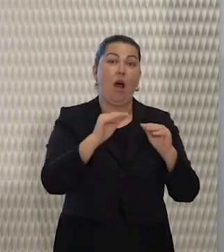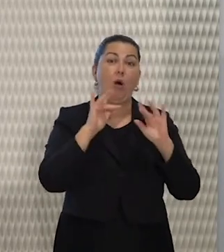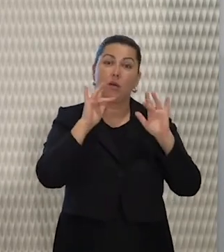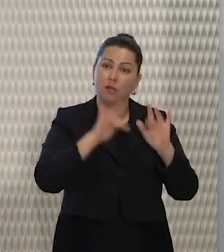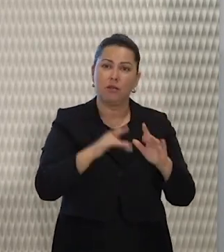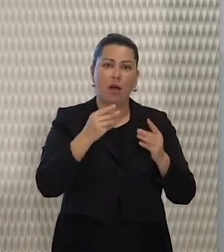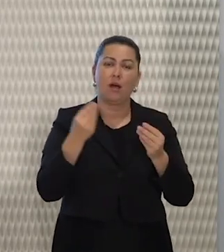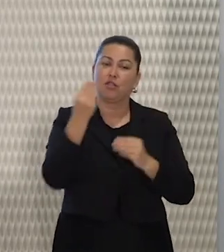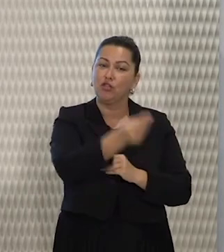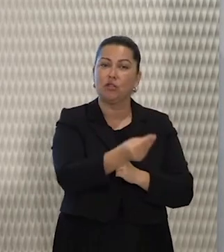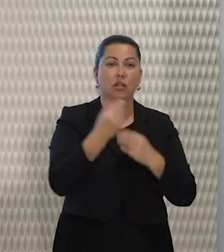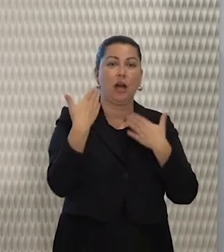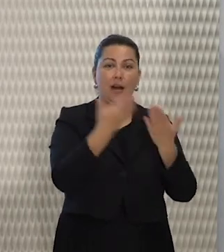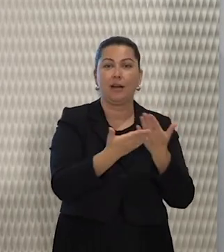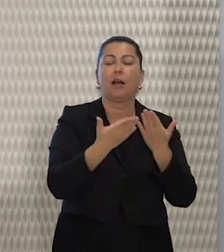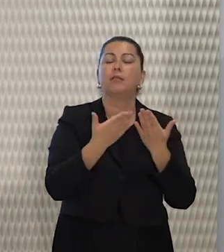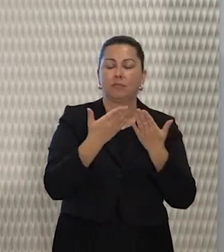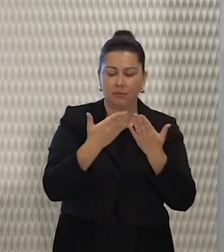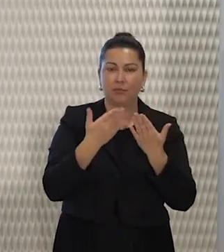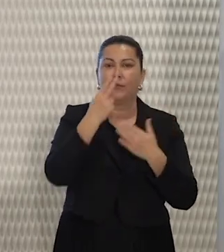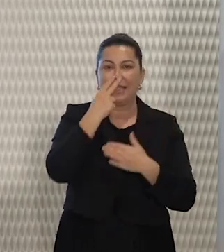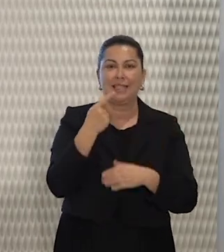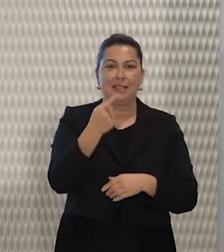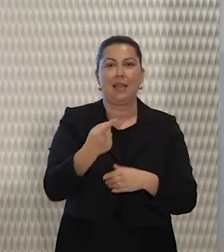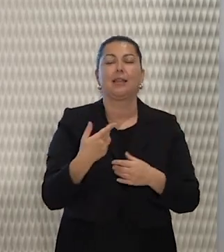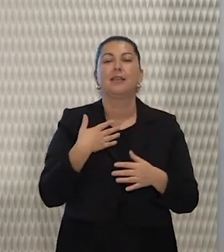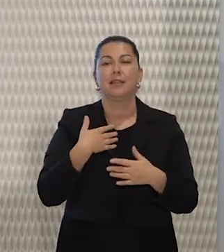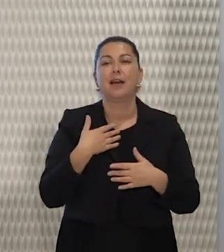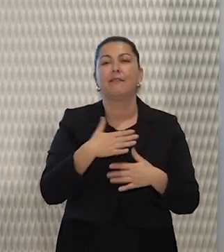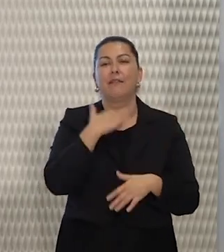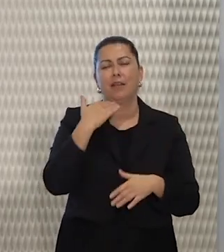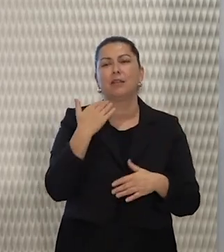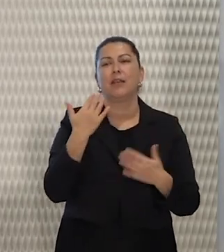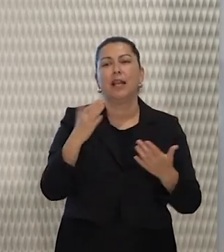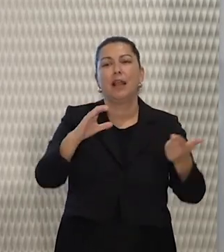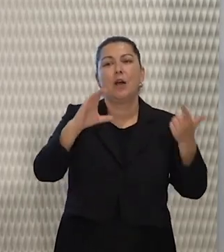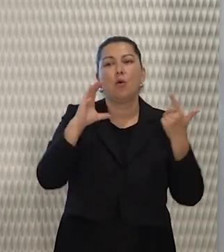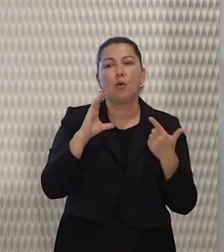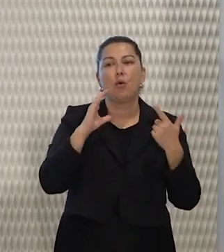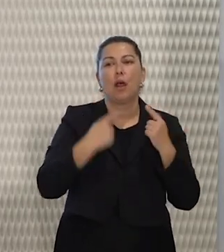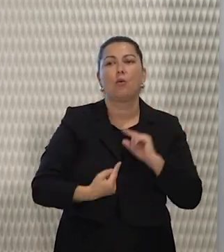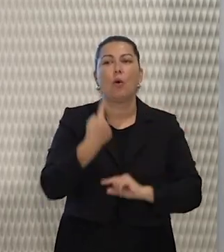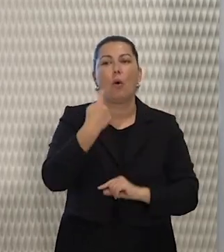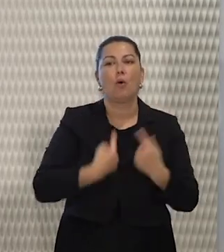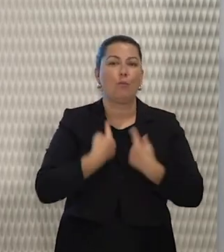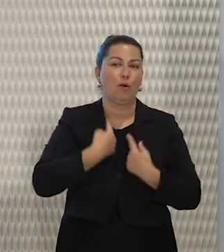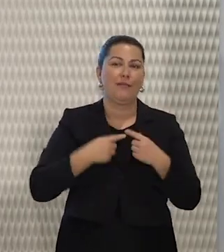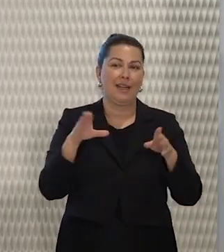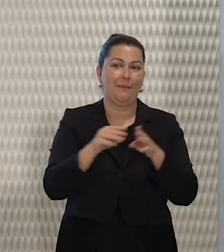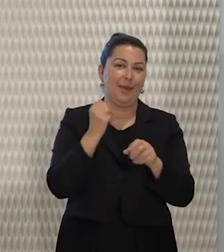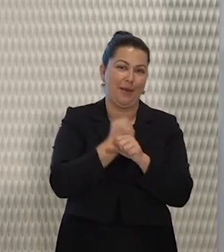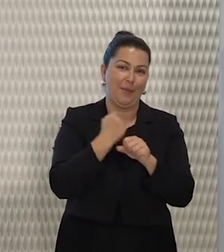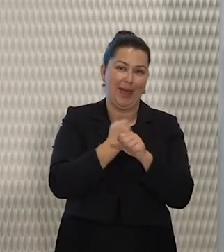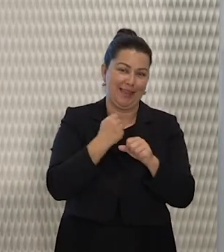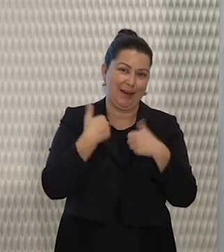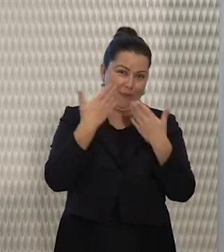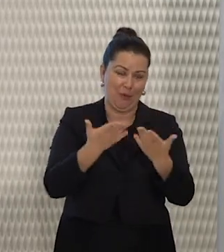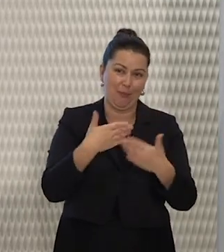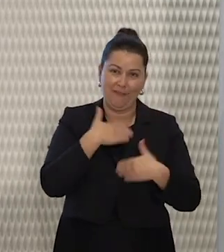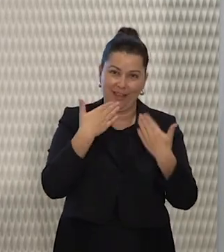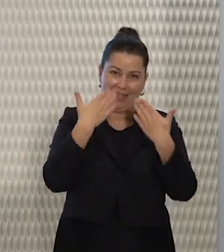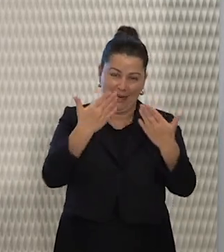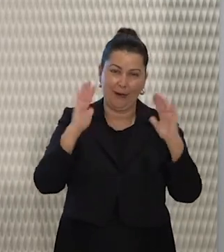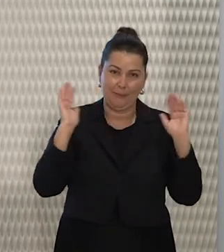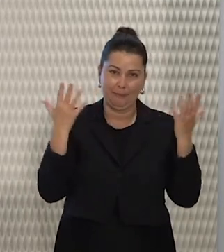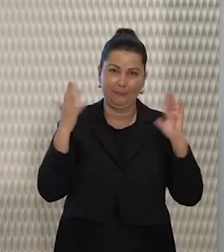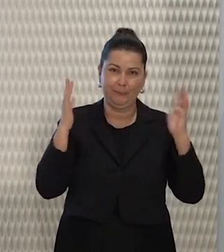vorausgeben und ein Vertrauen schenken. Sie werden wirklich coole und hochmotivierte Mitarbeiterinnen bekommen. Vielen Dank.